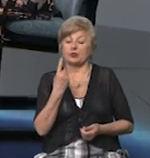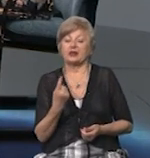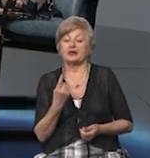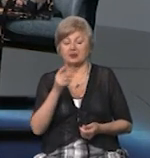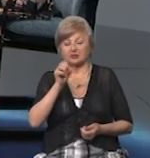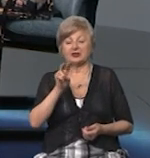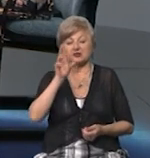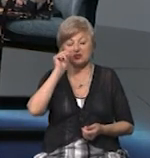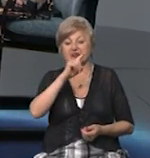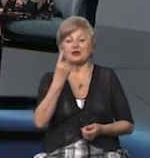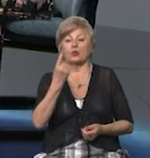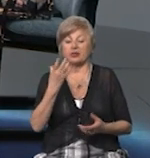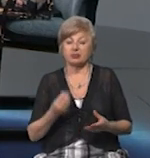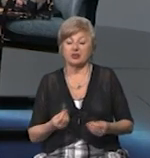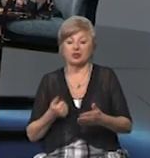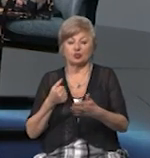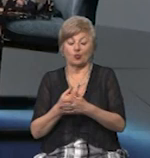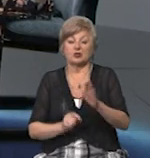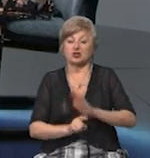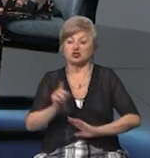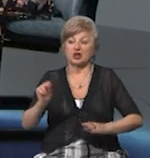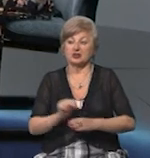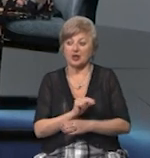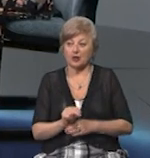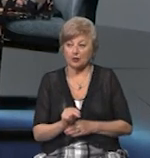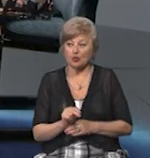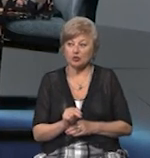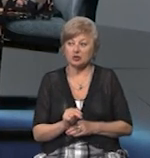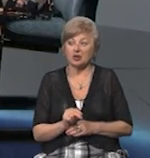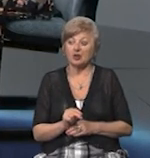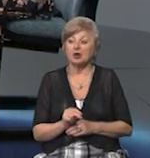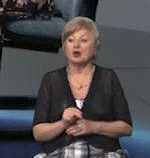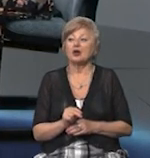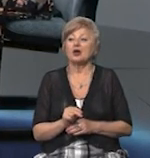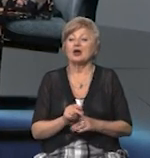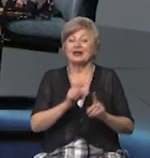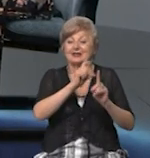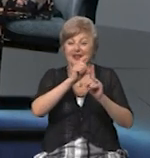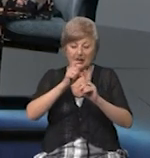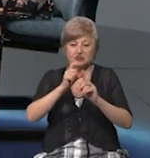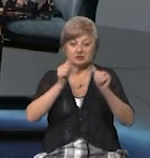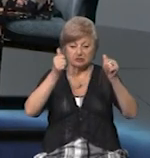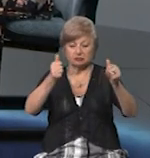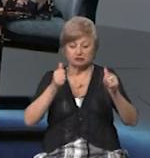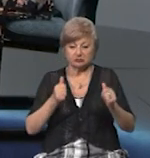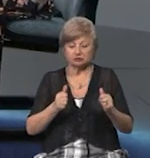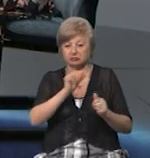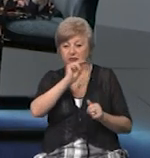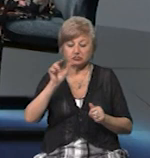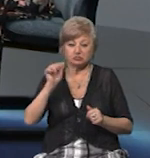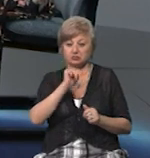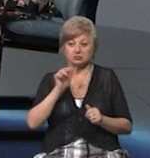була прес-конференція, всі засоби масової інформації про це говорили. Врешті те, про що ти говориш, текстовий документ, текстовий файл,